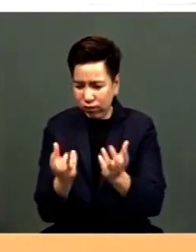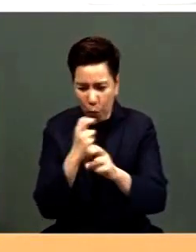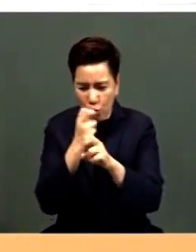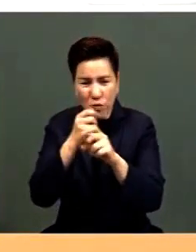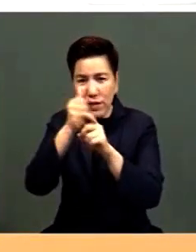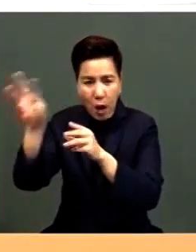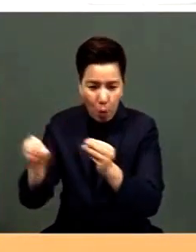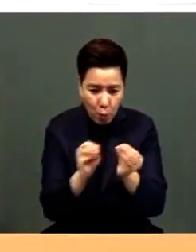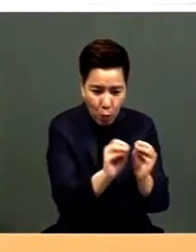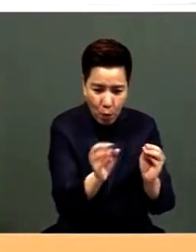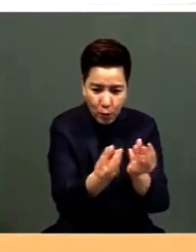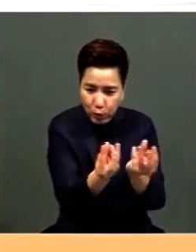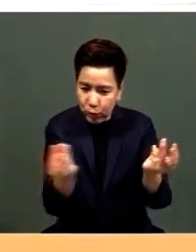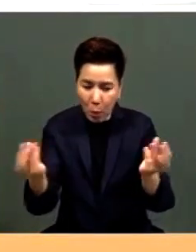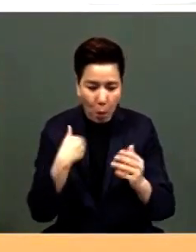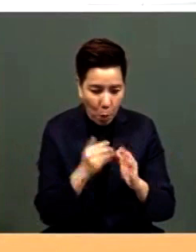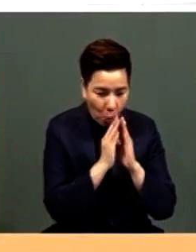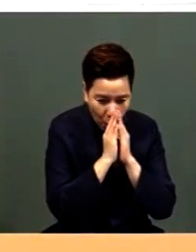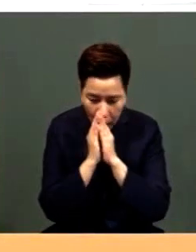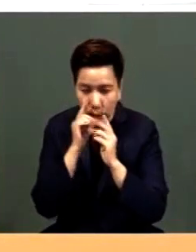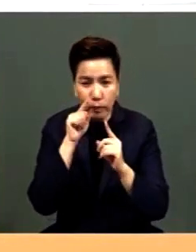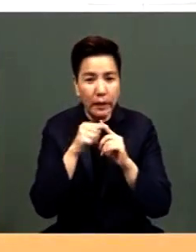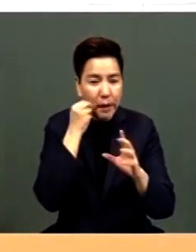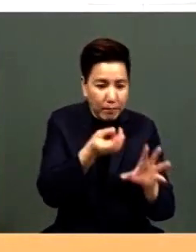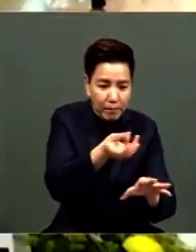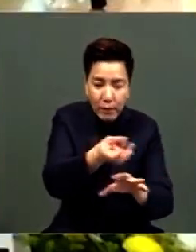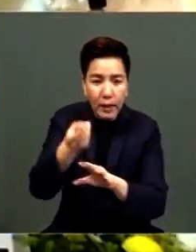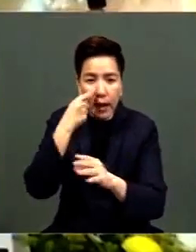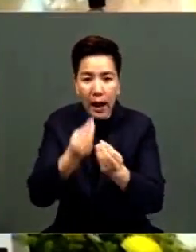ำพระเสริมสร้างความเป็นสิริมงคลอีกด้วยค่ะ